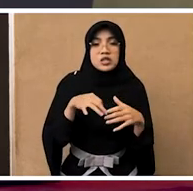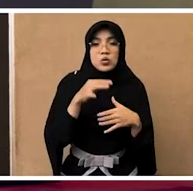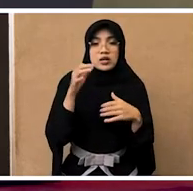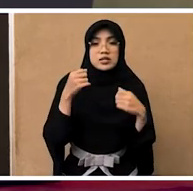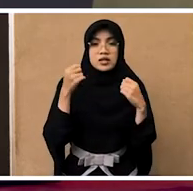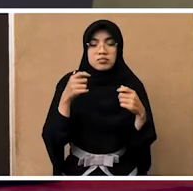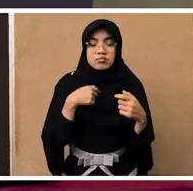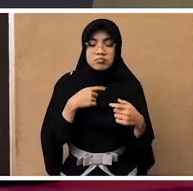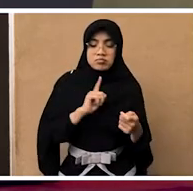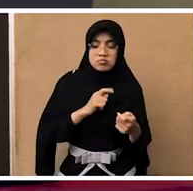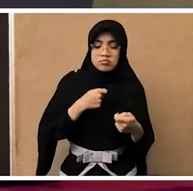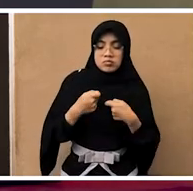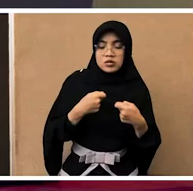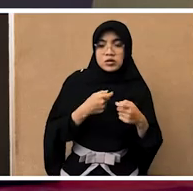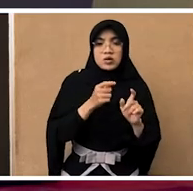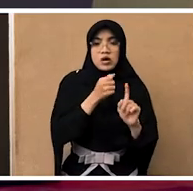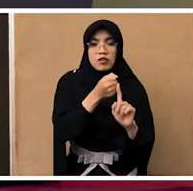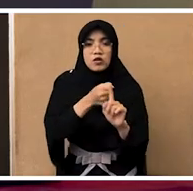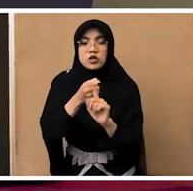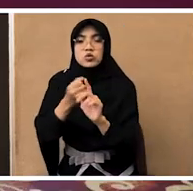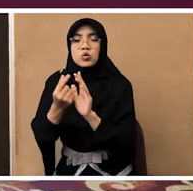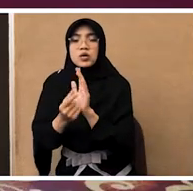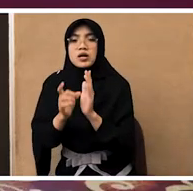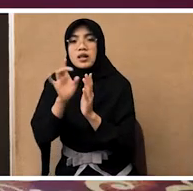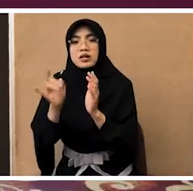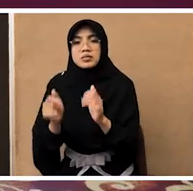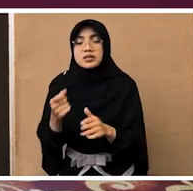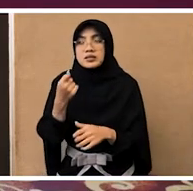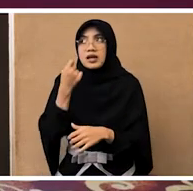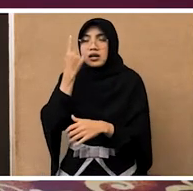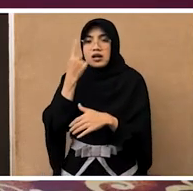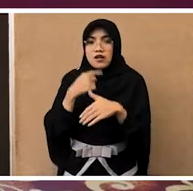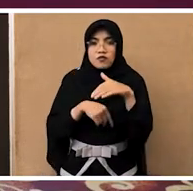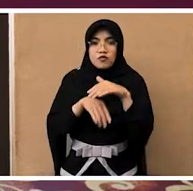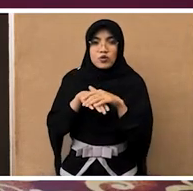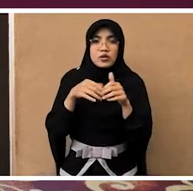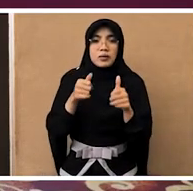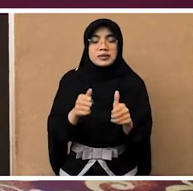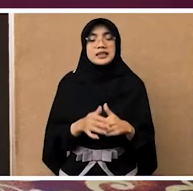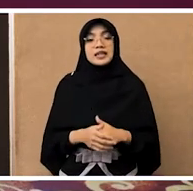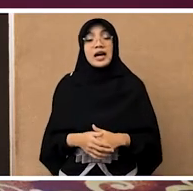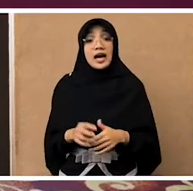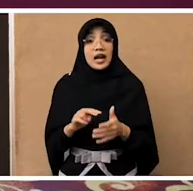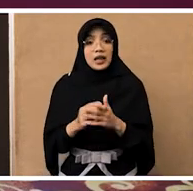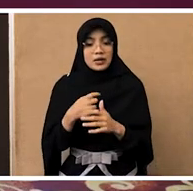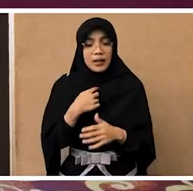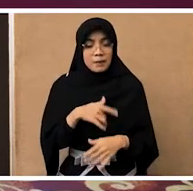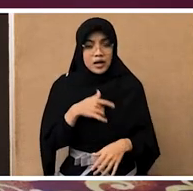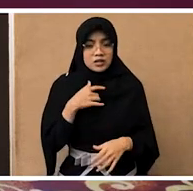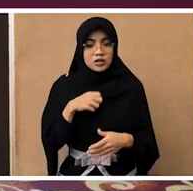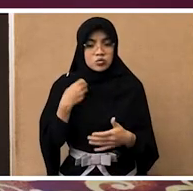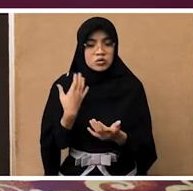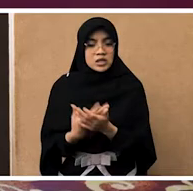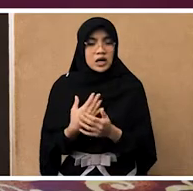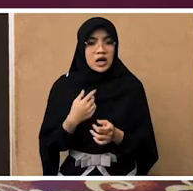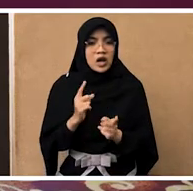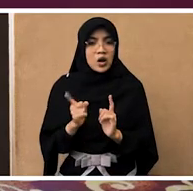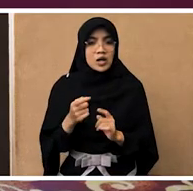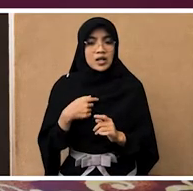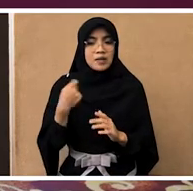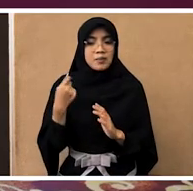mengorganisir diri bisa mengadvokasi undang-undang gitu ya sadar sepenuhnya gitu kita juga merasa dirugikan ketika